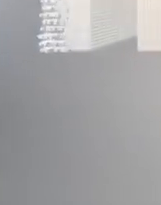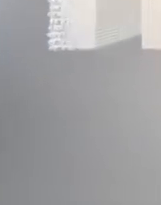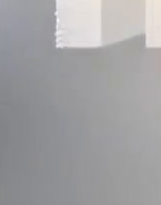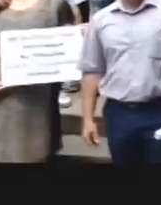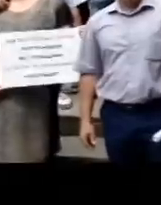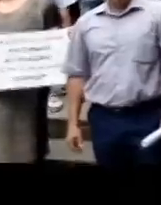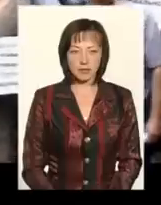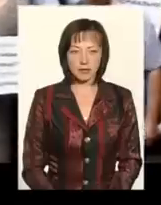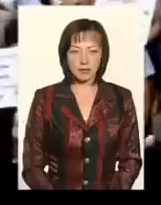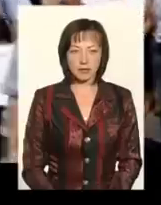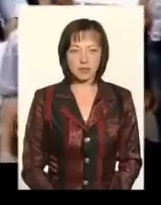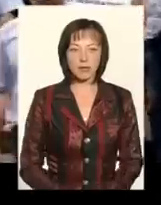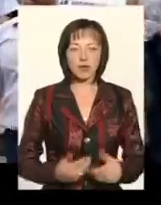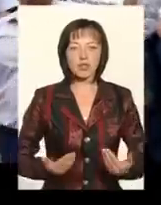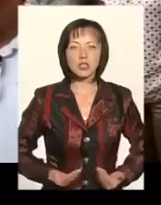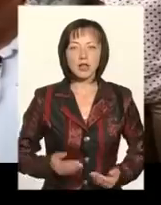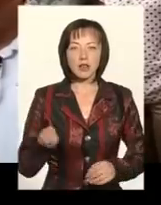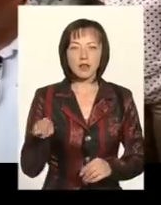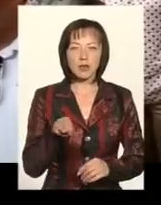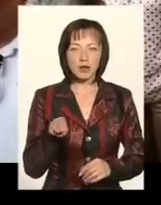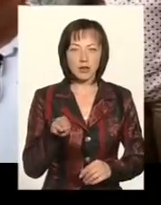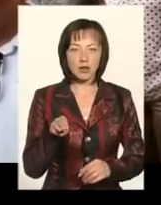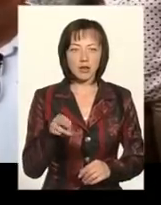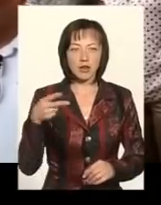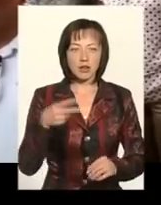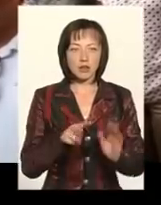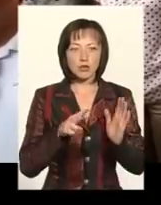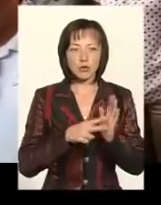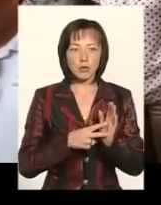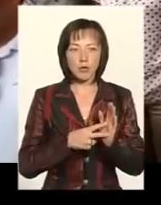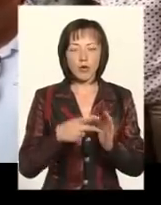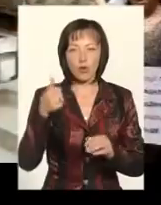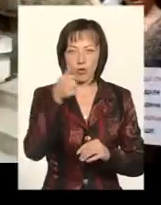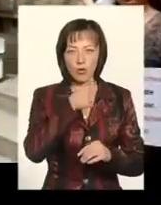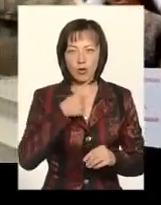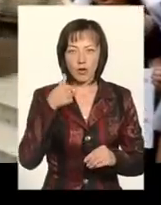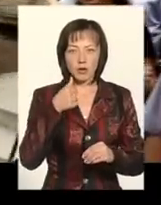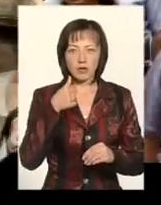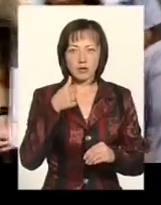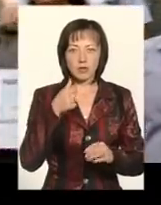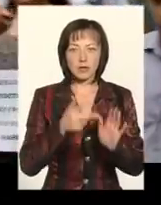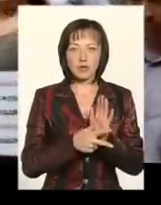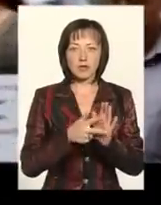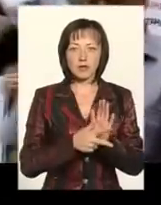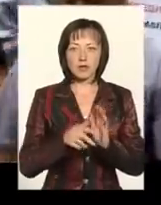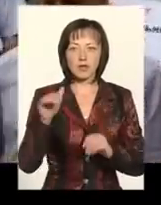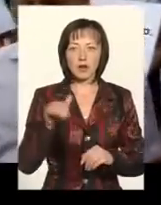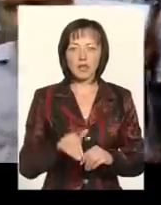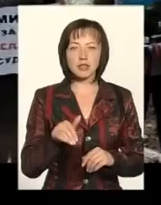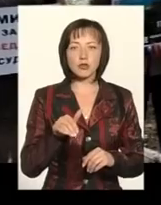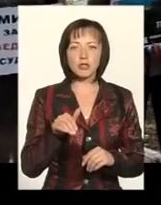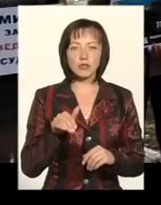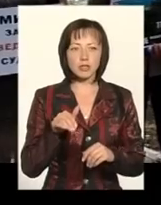ласка жителька теофіполя Ірина 2007 року взяла іпотечний кредит у розмірі 80 000 доларів для